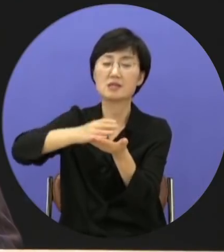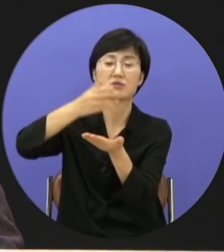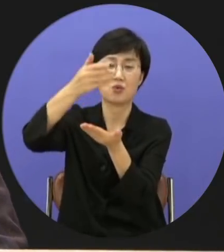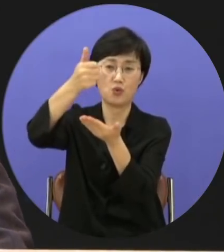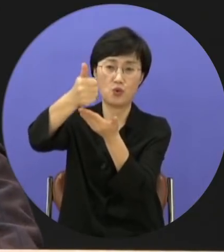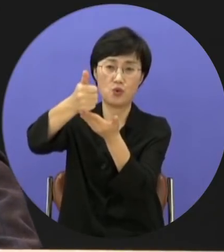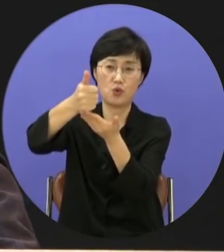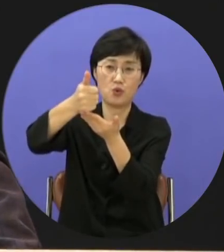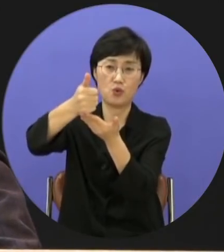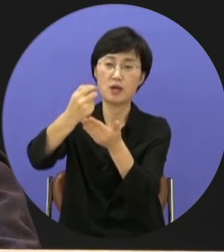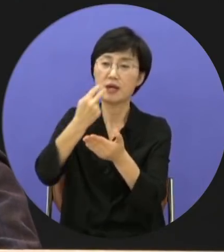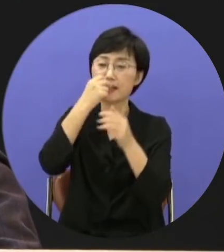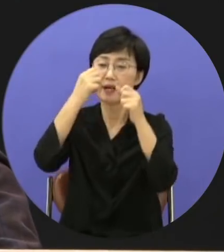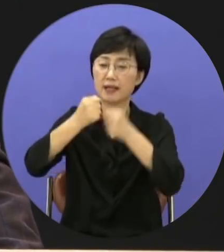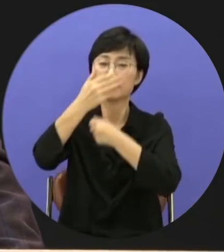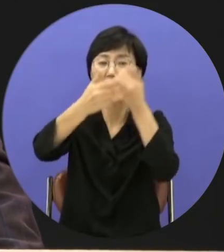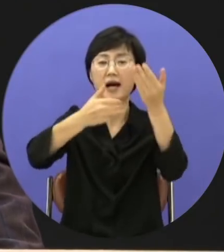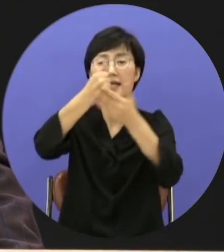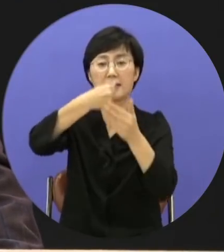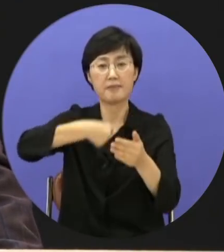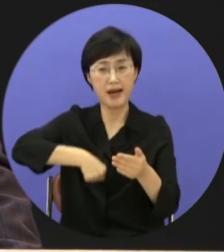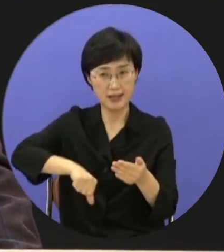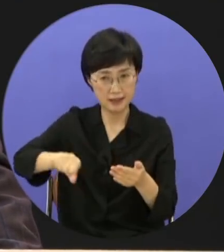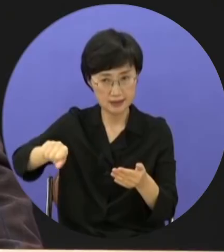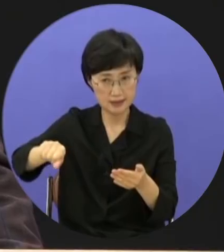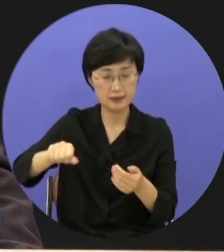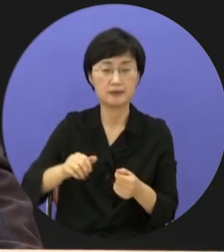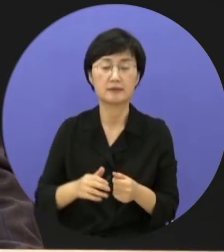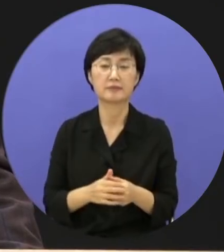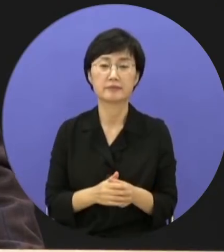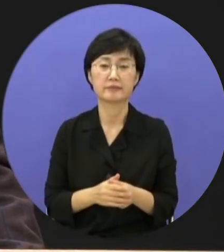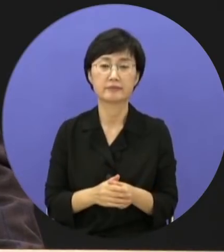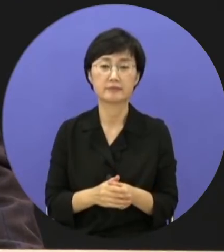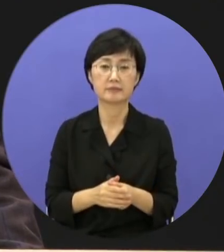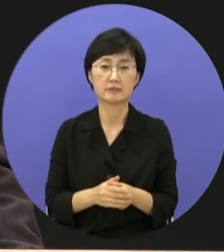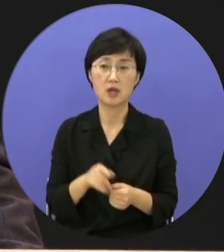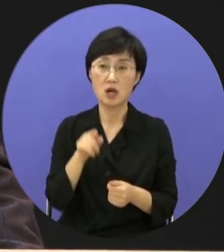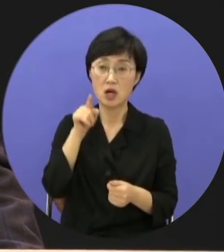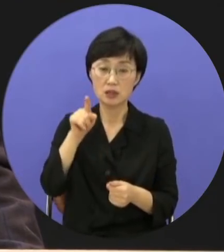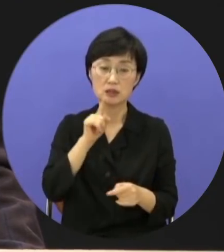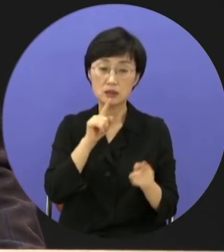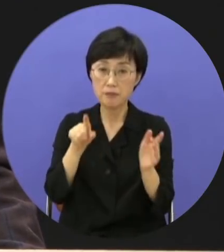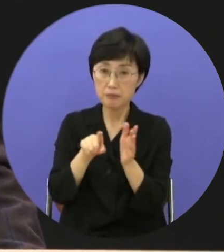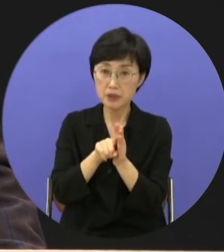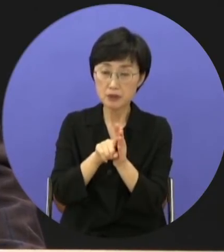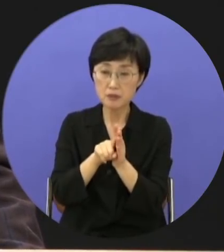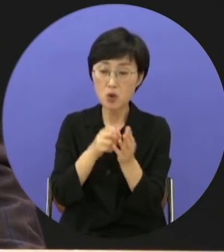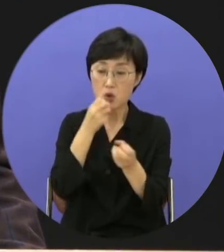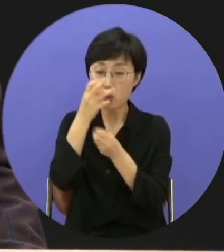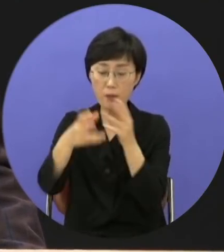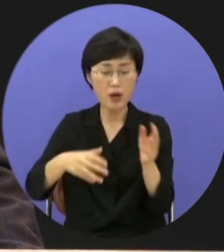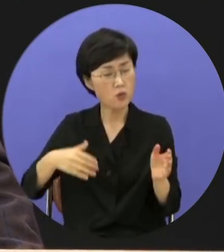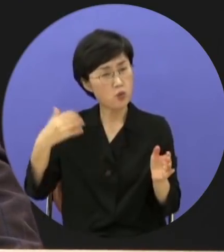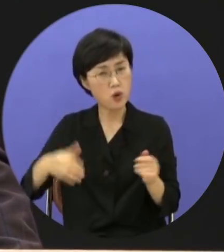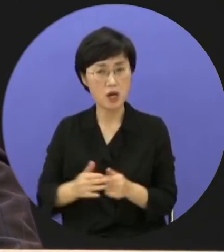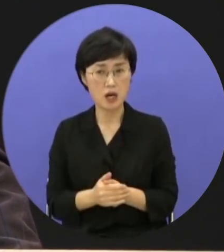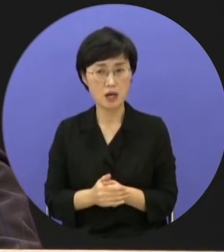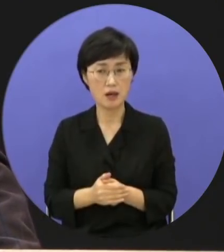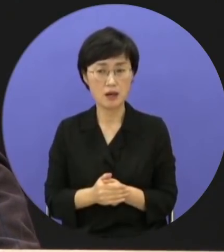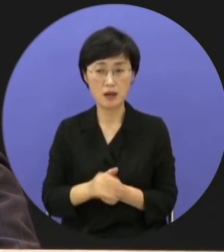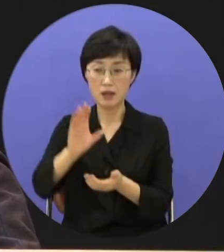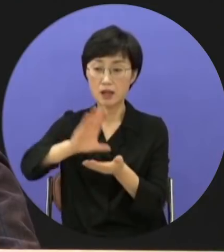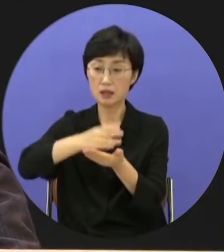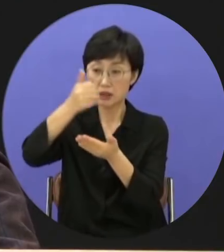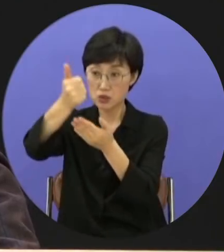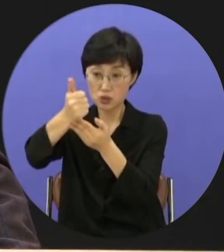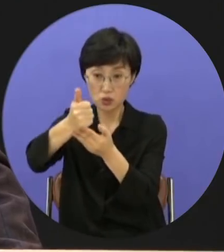three problems and that's why Jesus you are the Christ the son of the living God. 굉장한 메시지예요. That is a tremendous 사단을 message. 사단을 꺾은 그리스도시요.